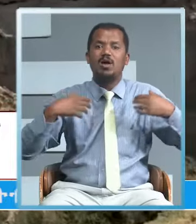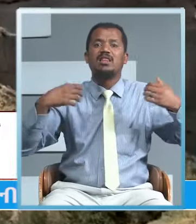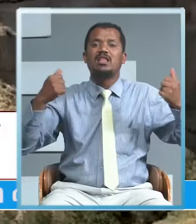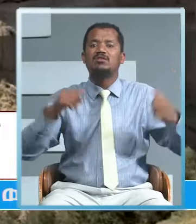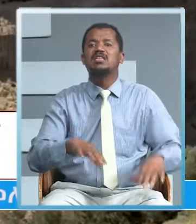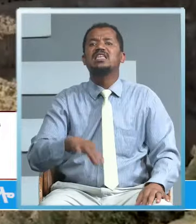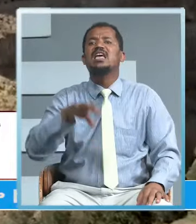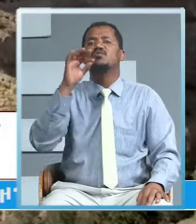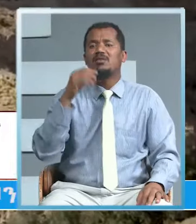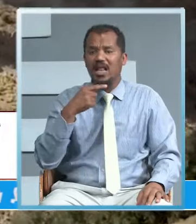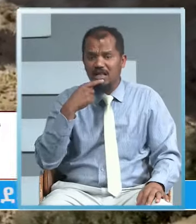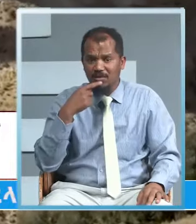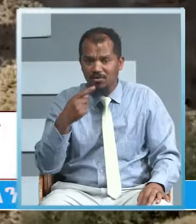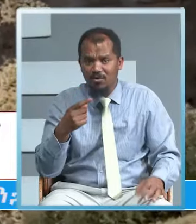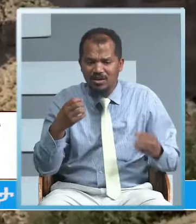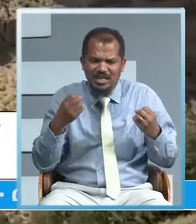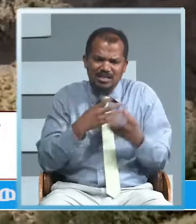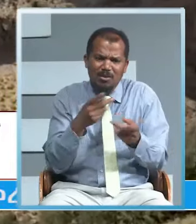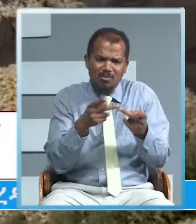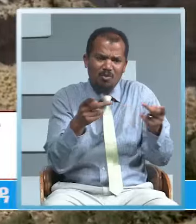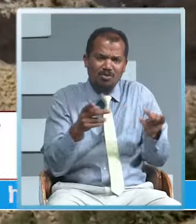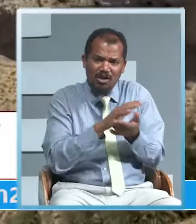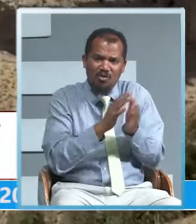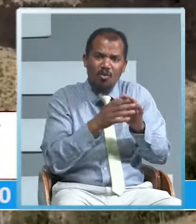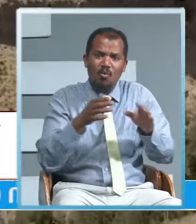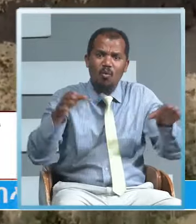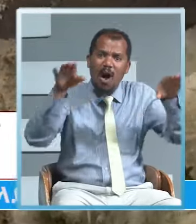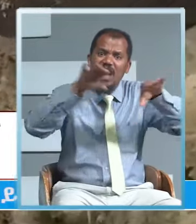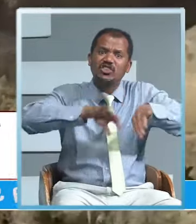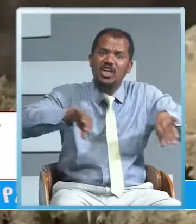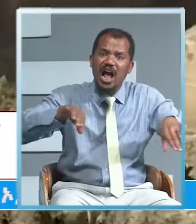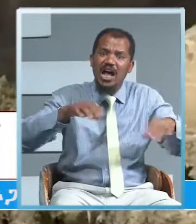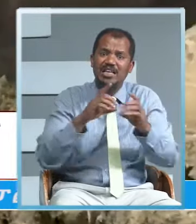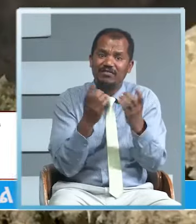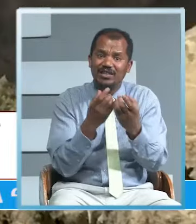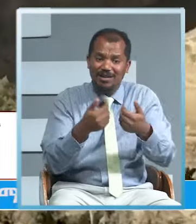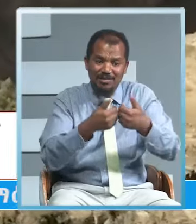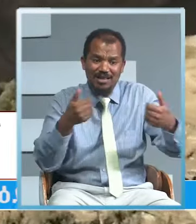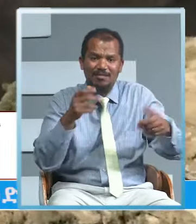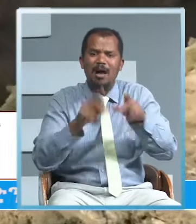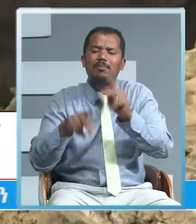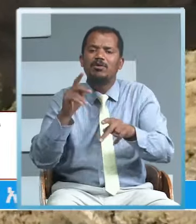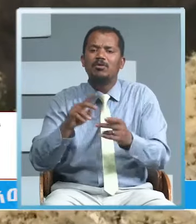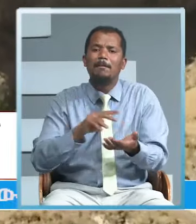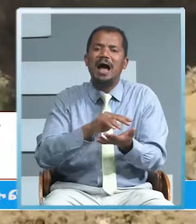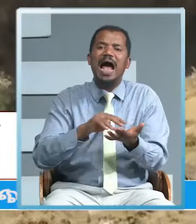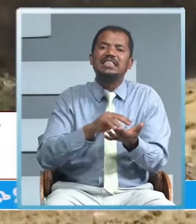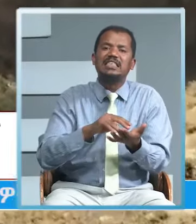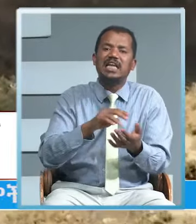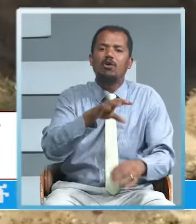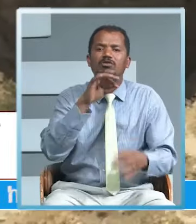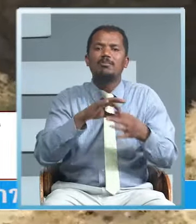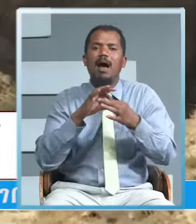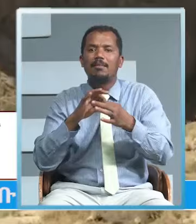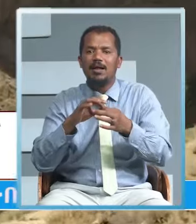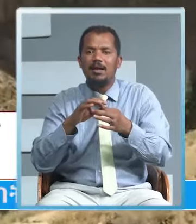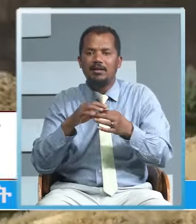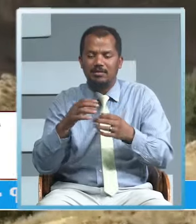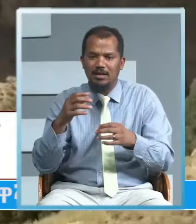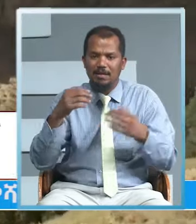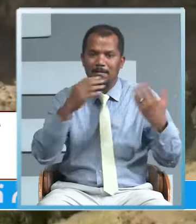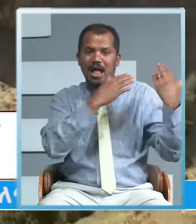ወጣቶቹ ይገኙበታል ተብሎ የስጋት ቀጠና የሆነውን የዋሻውን ክፍል ለመለየት ማህበረሰቡ፣ የማዕድን አውጪ ማህበራት፣